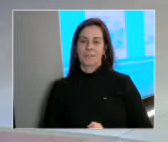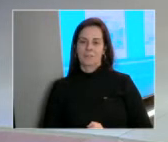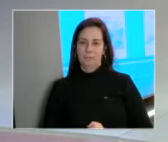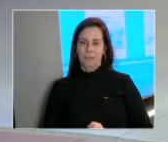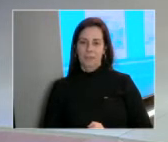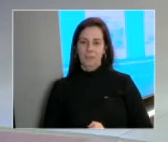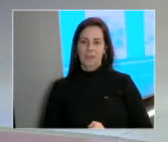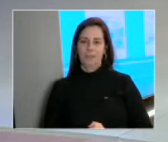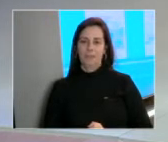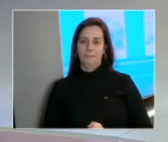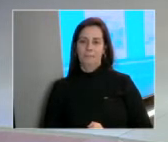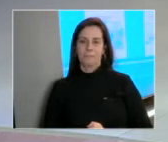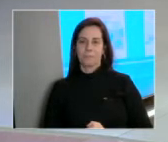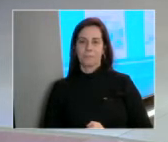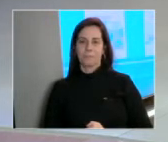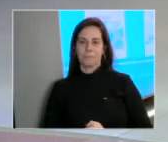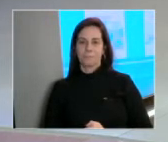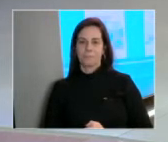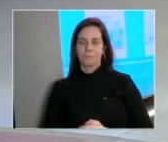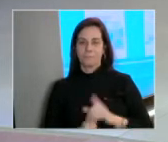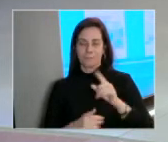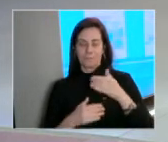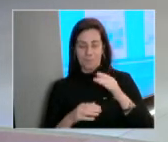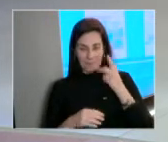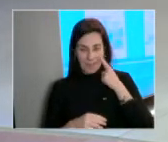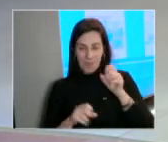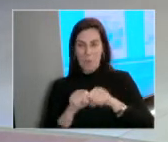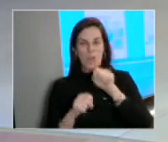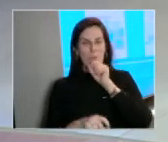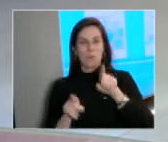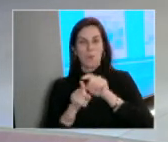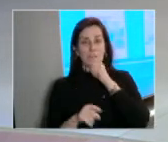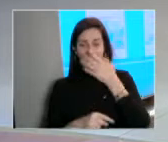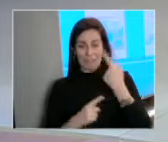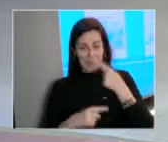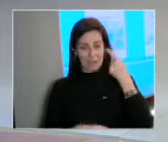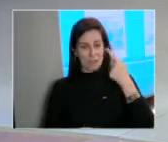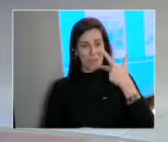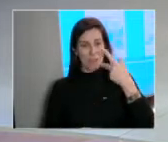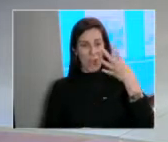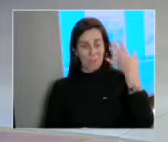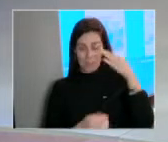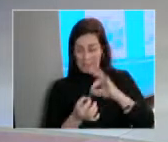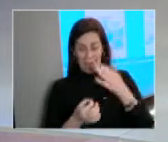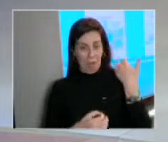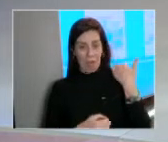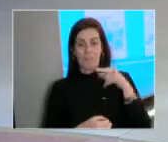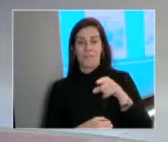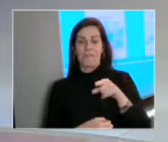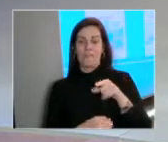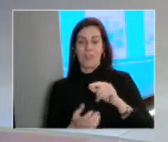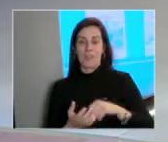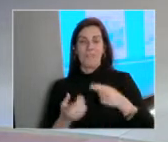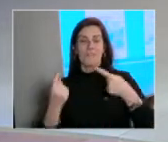ואם אני לא טועה, זה האחרון. נחזור למשהו שנראה כמו היסטוריה, אבל זה קרה בסך הכל לפני 3-4 ימים,